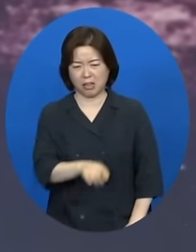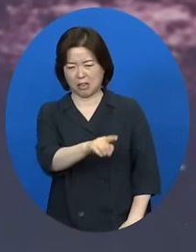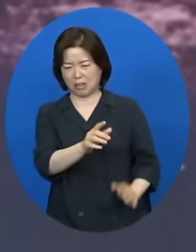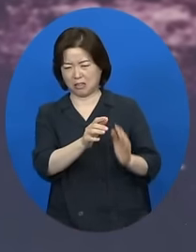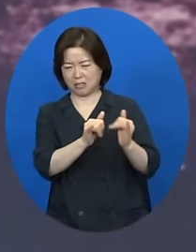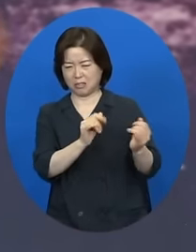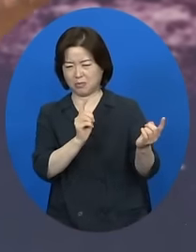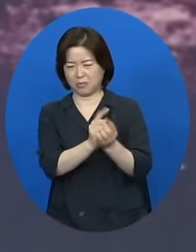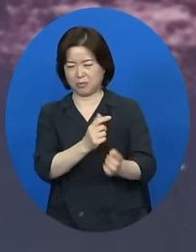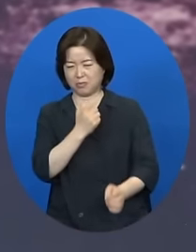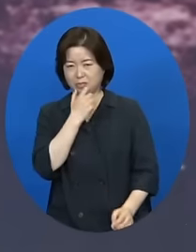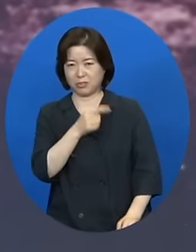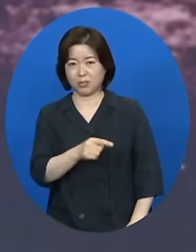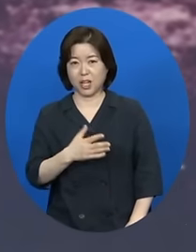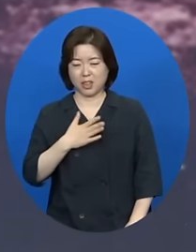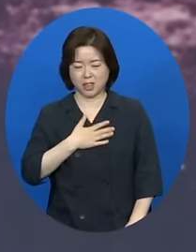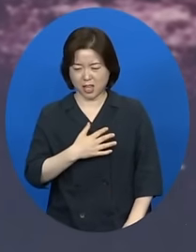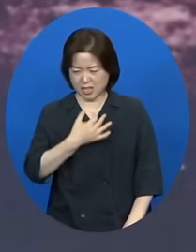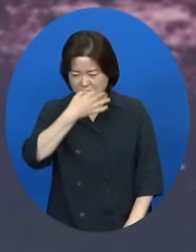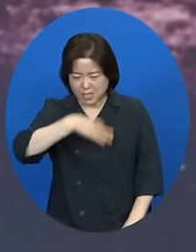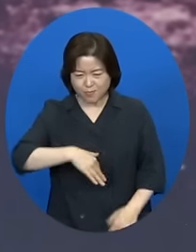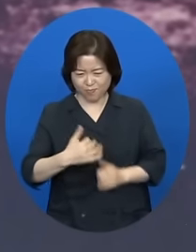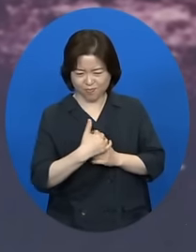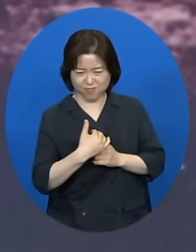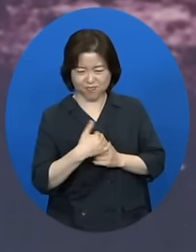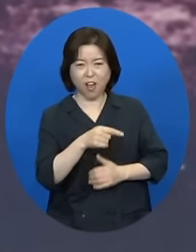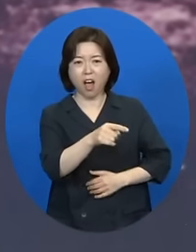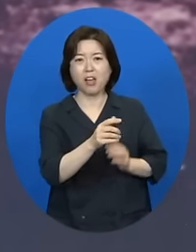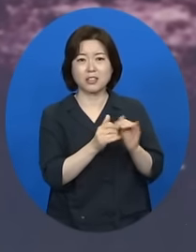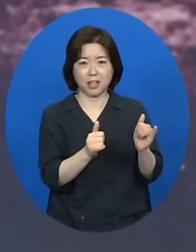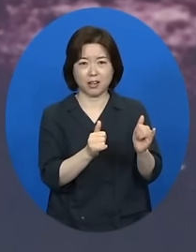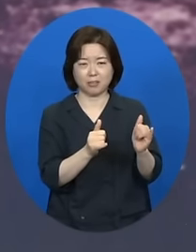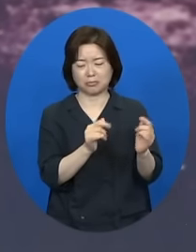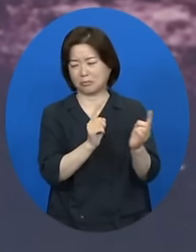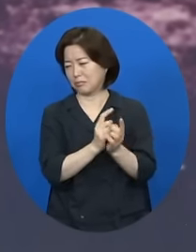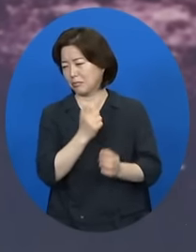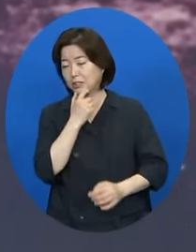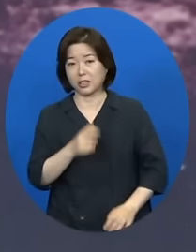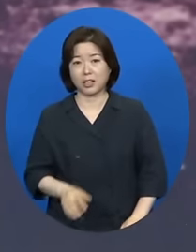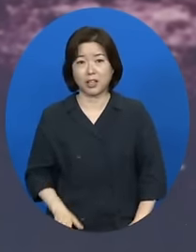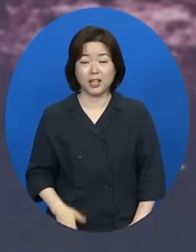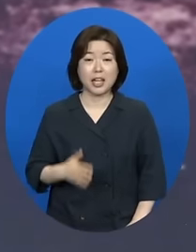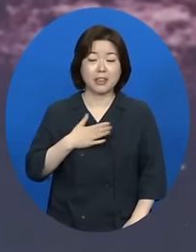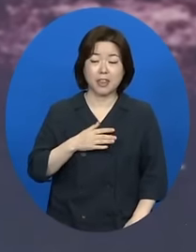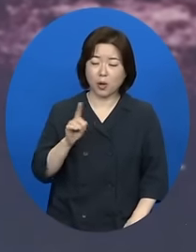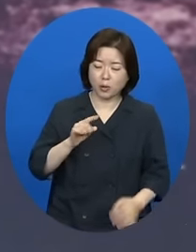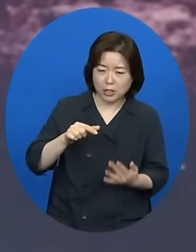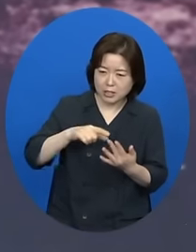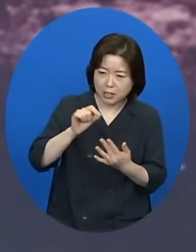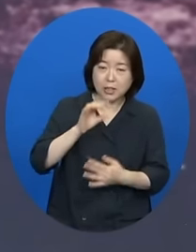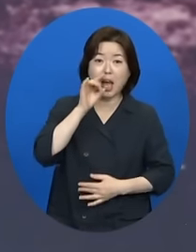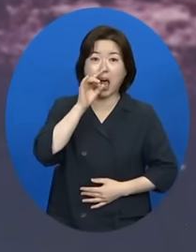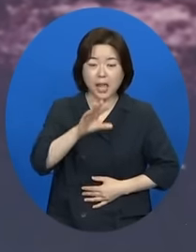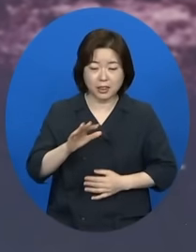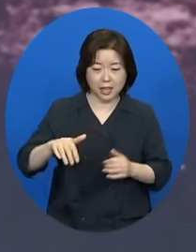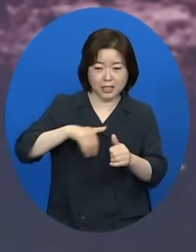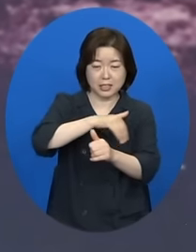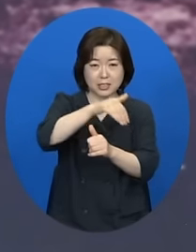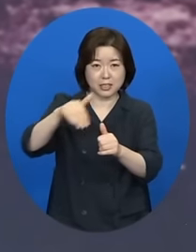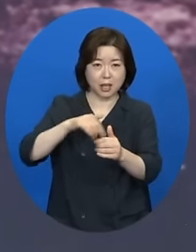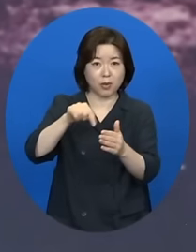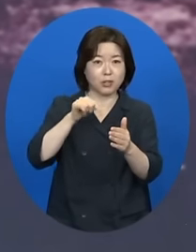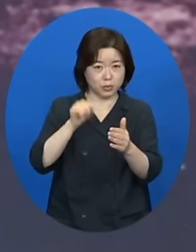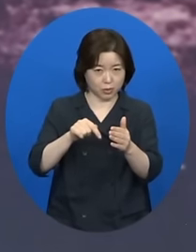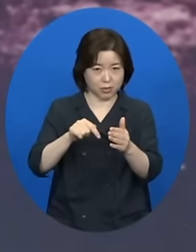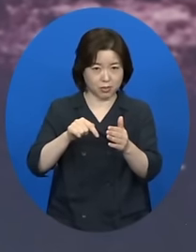사람, 나를 정말 힘들게 하는 사람, 그리고 내가 선택할 수 없는 어떤 역경 속에서 하나님은 나의